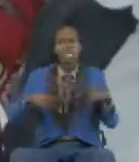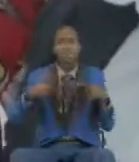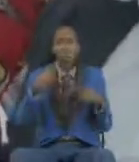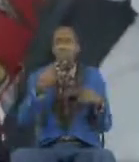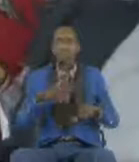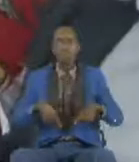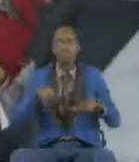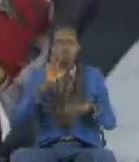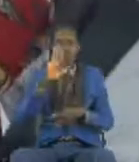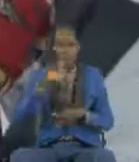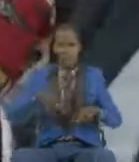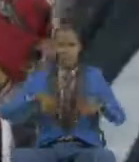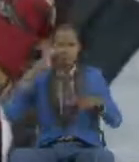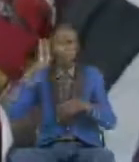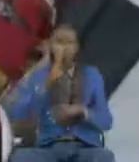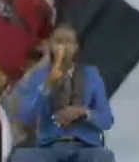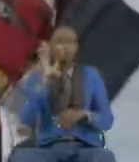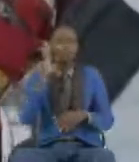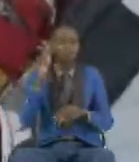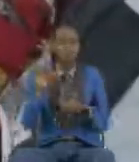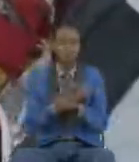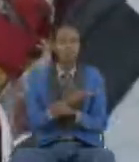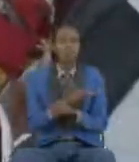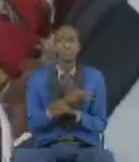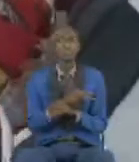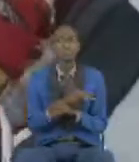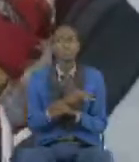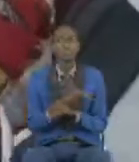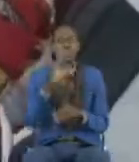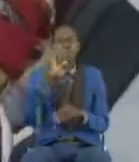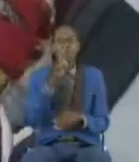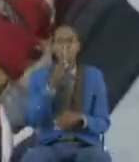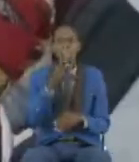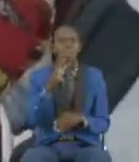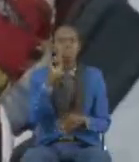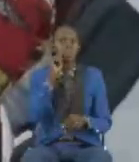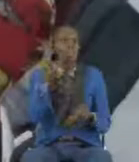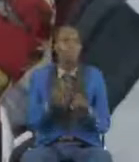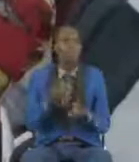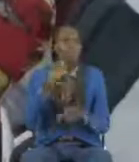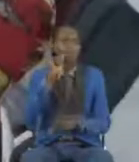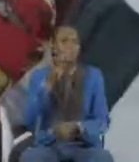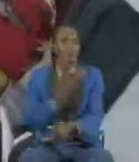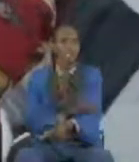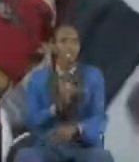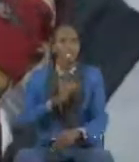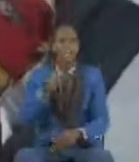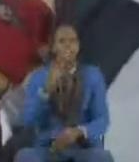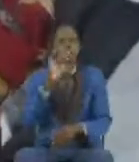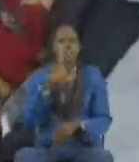sera fructueuse. Je cherche une mère là-bas, une soeur là-bas, une fille là-bas. Et je dis, ta vie